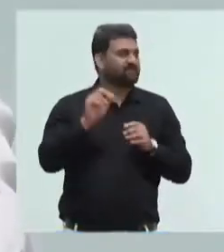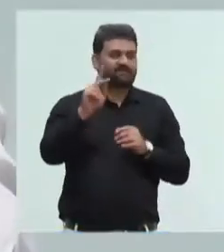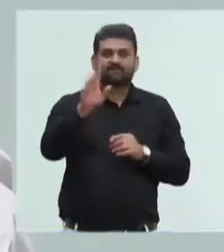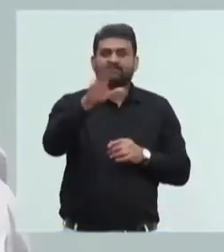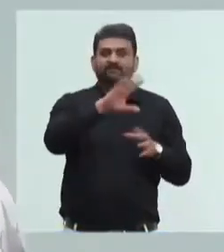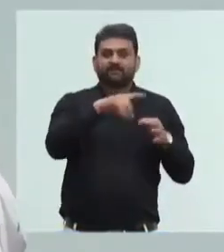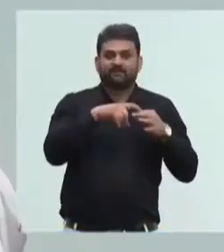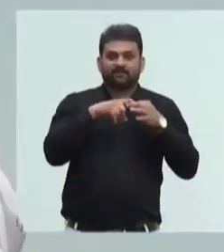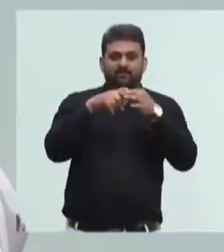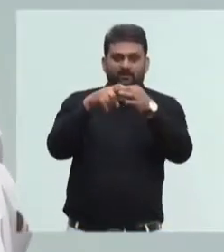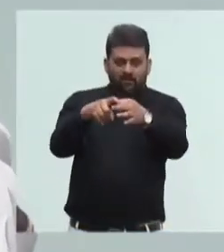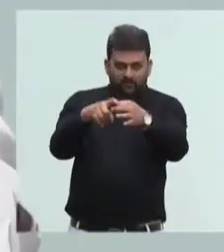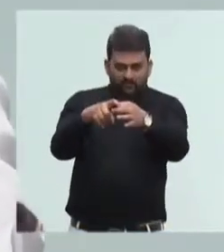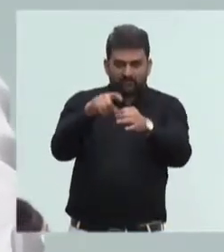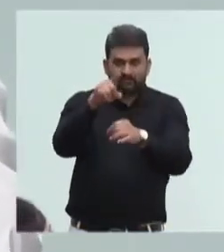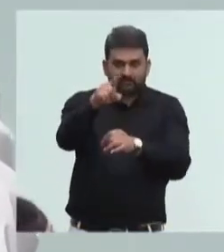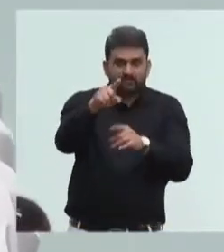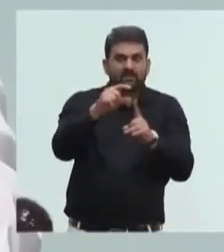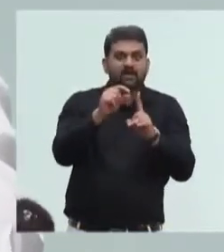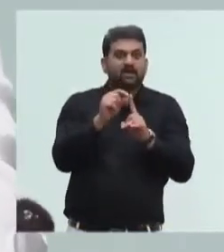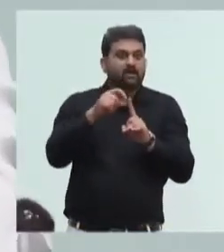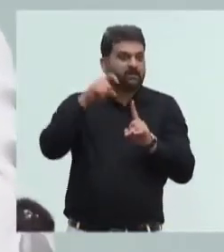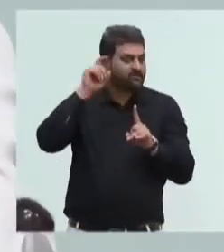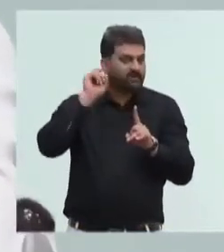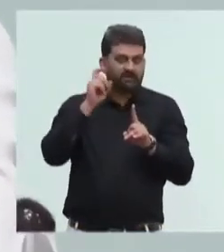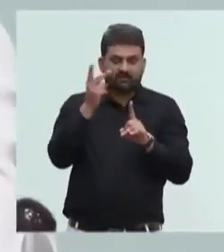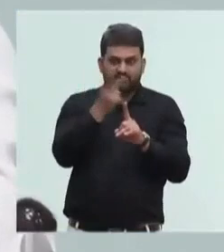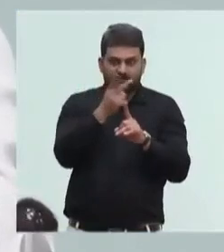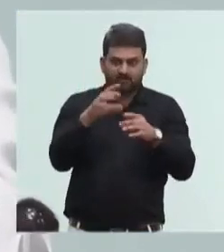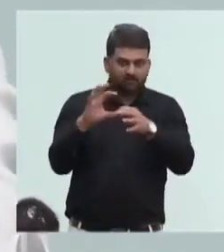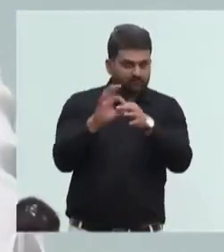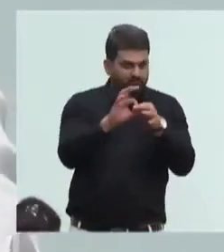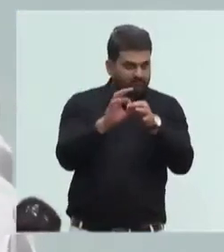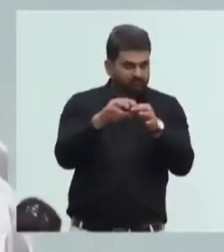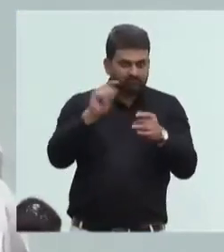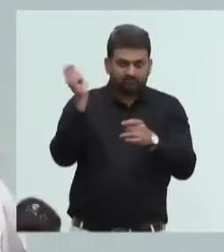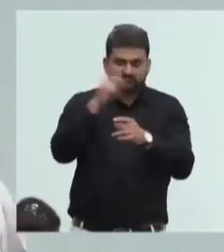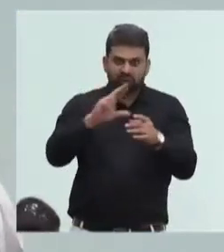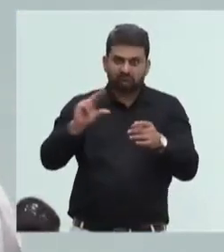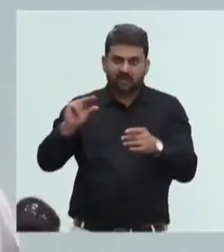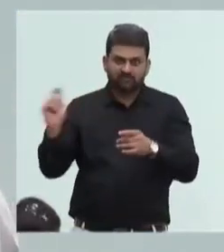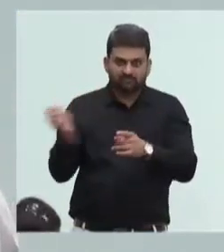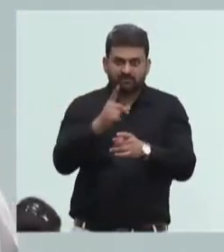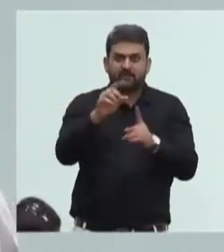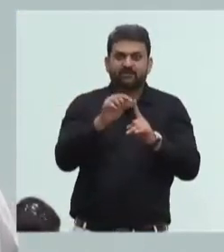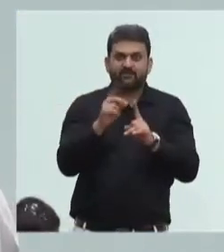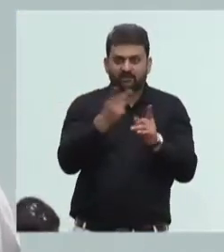जाफरीन आप और पृथ्वी शेखर आपकी जोड़ी ने बड़ी कमाल कर दिया